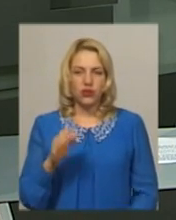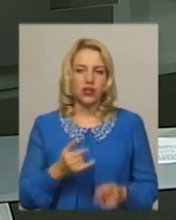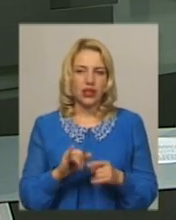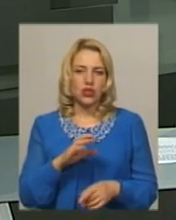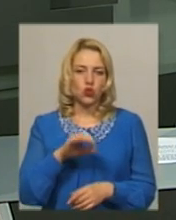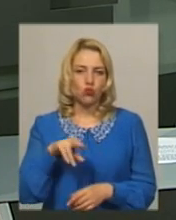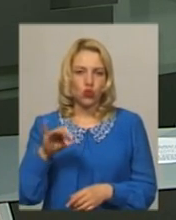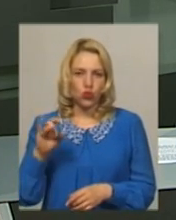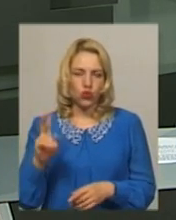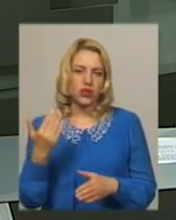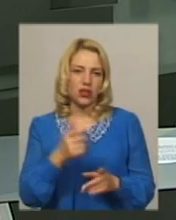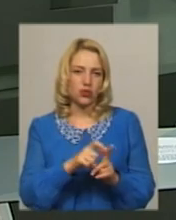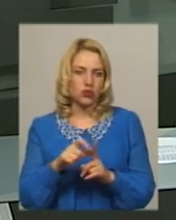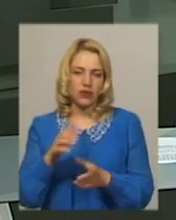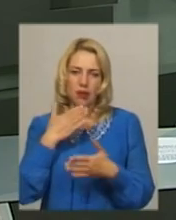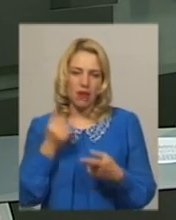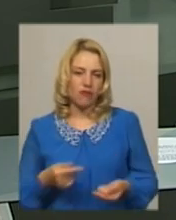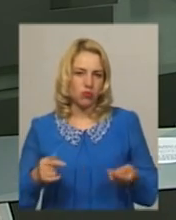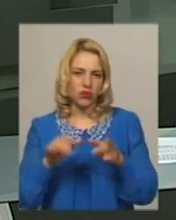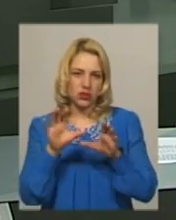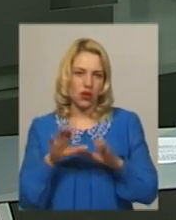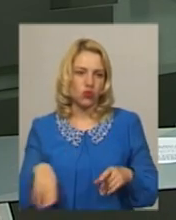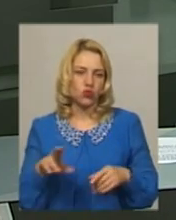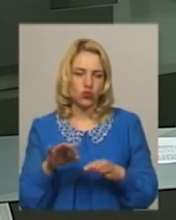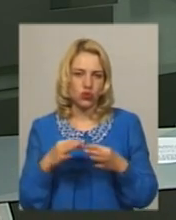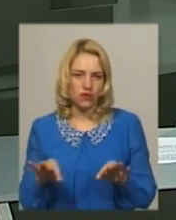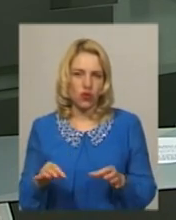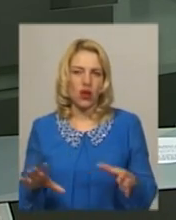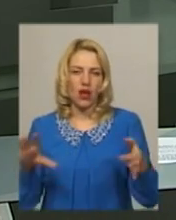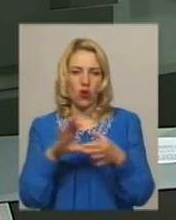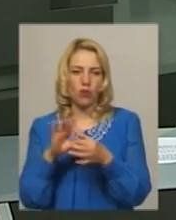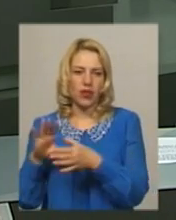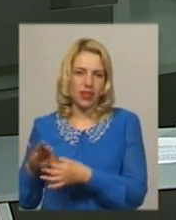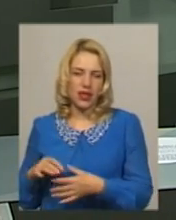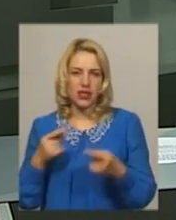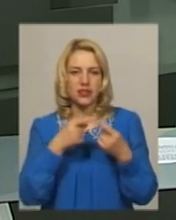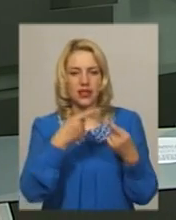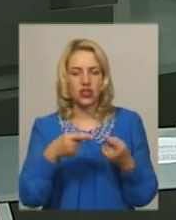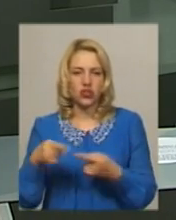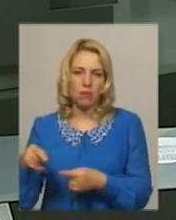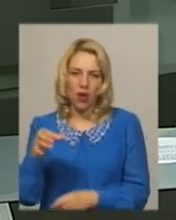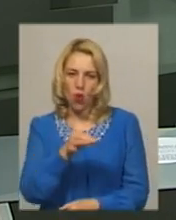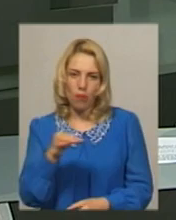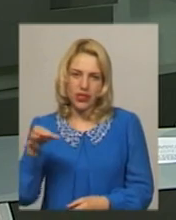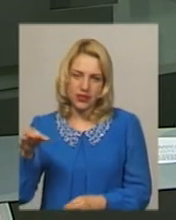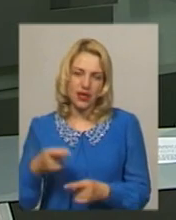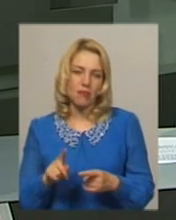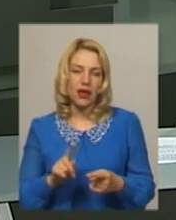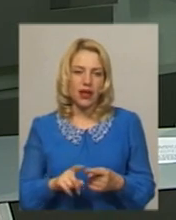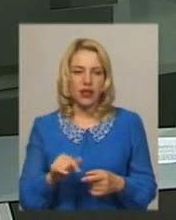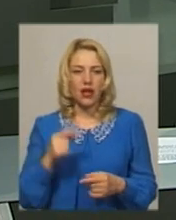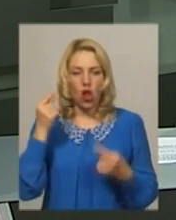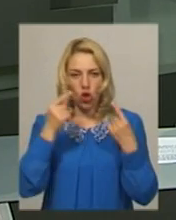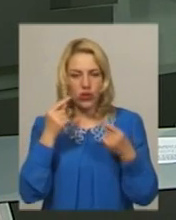Супрунюк. За їхніми словами, немає відповідного закону, що дозволяє об'єднання з іншими областями. Та додають, логістично міста ближчі